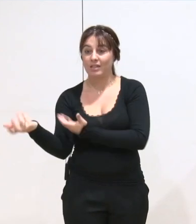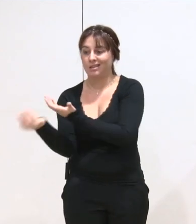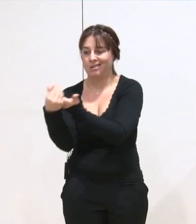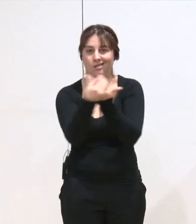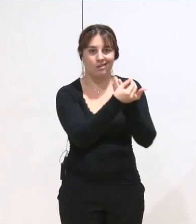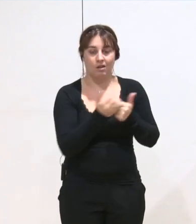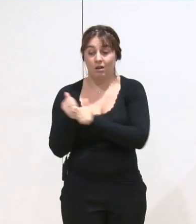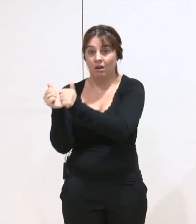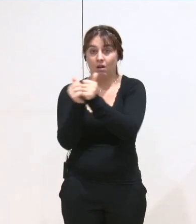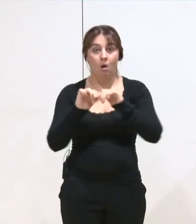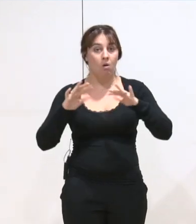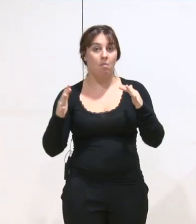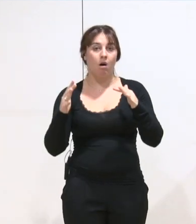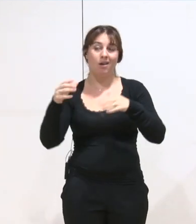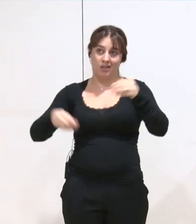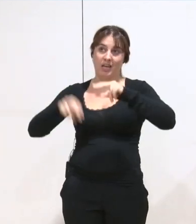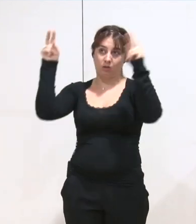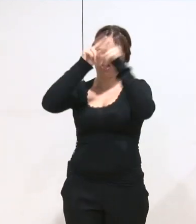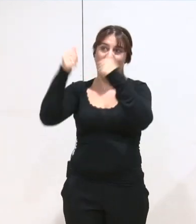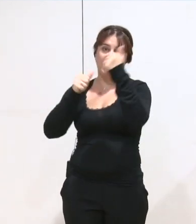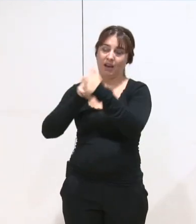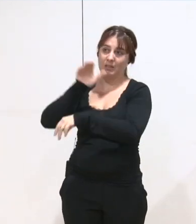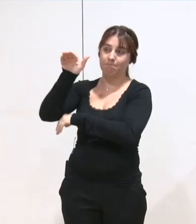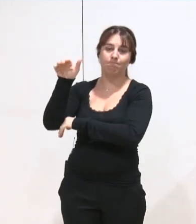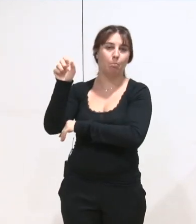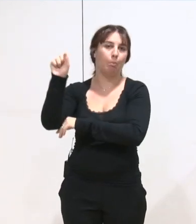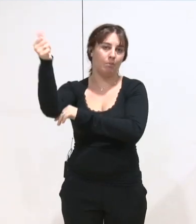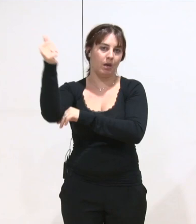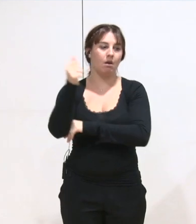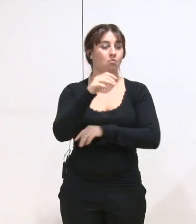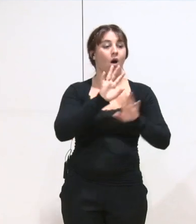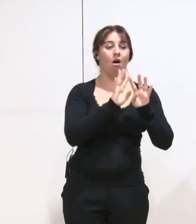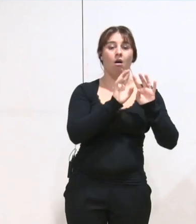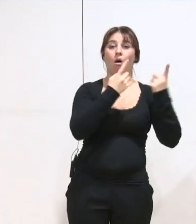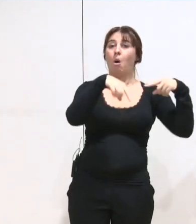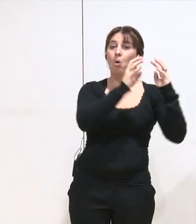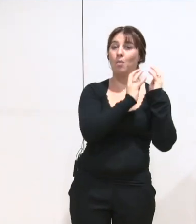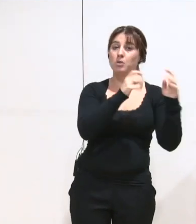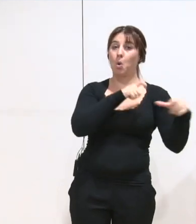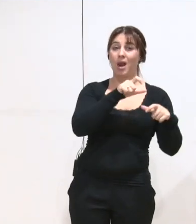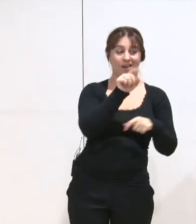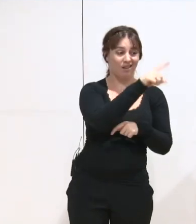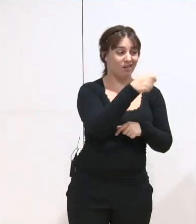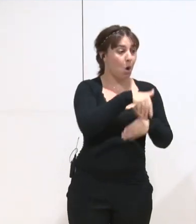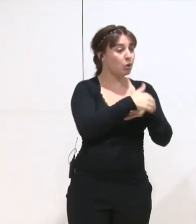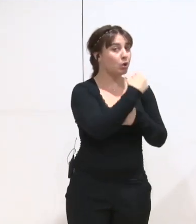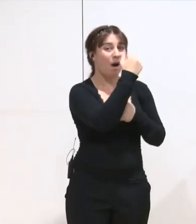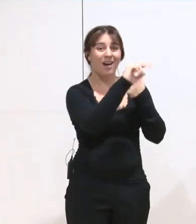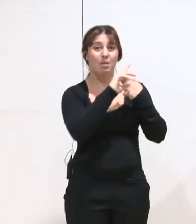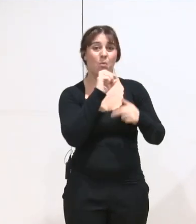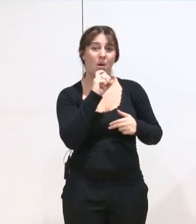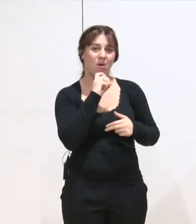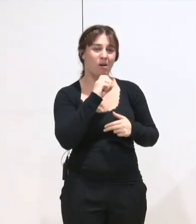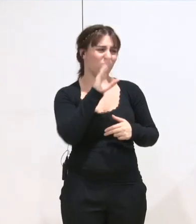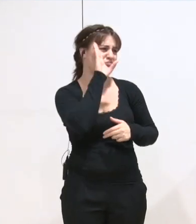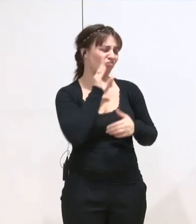d'ailleurs, à la Direction générale des services. La question a été posée par mes collègues en commission. S'il n'y a pas la réponse ce soir, ce serait bien qu'on puisse nous dire très